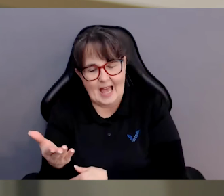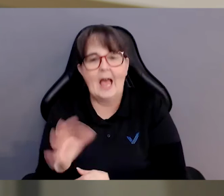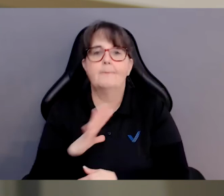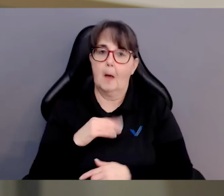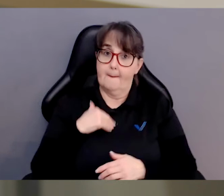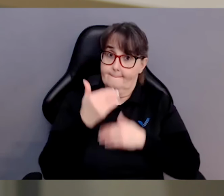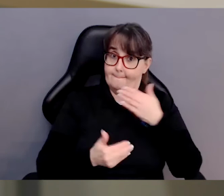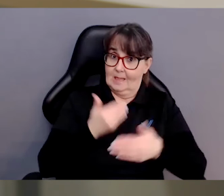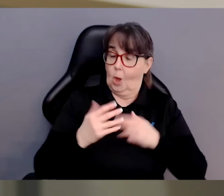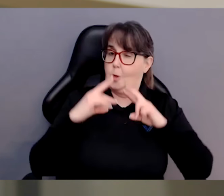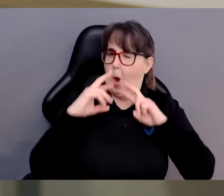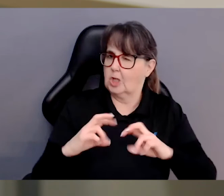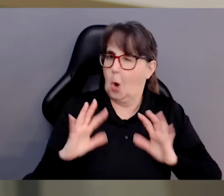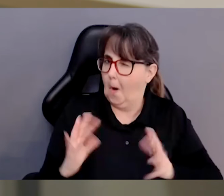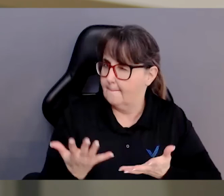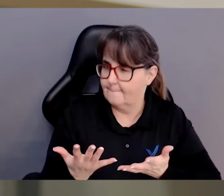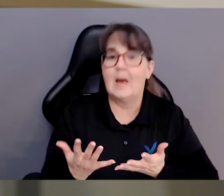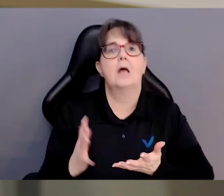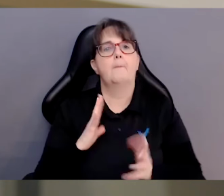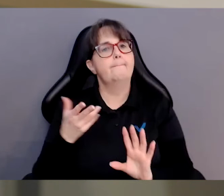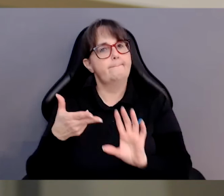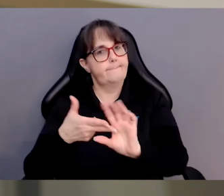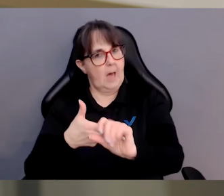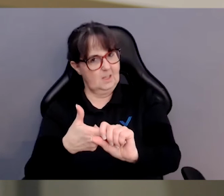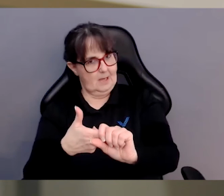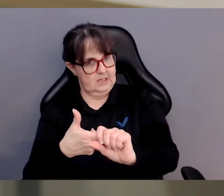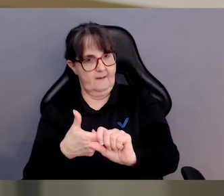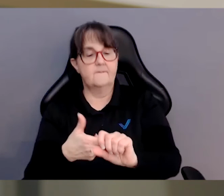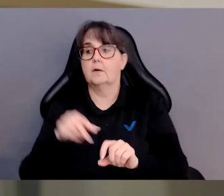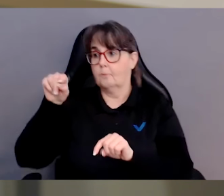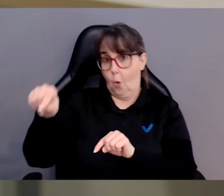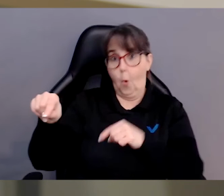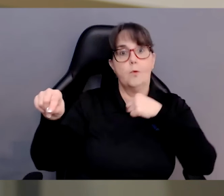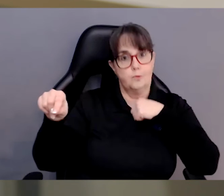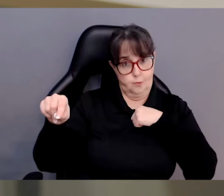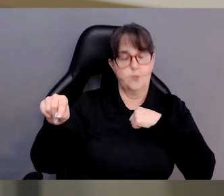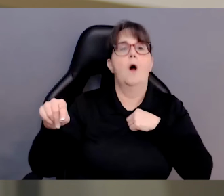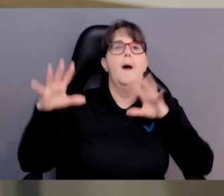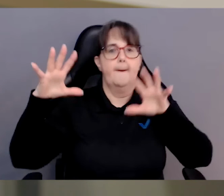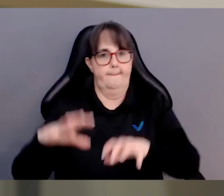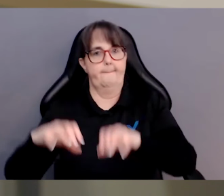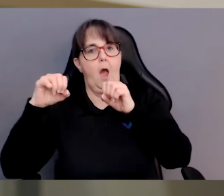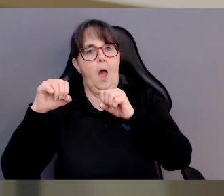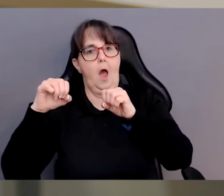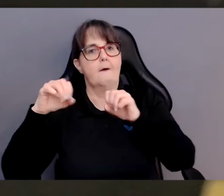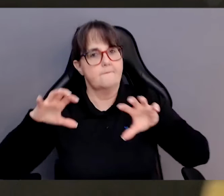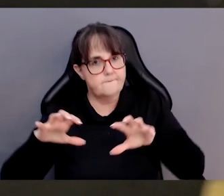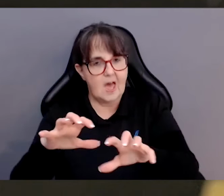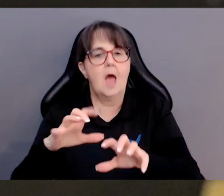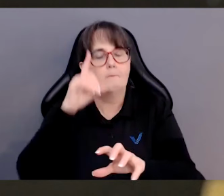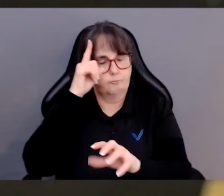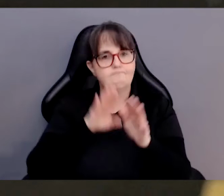nous utilisons dans ce projet, c'est une méthode participative où chaque partie prenante a sa place et contribue